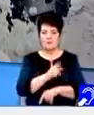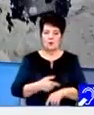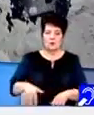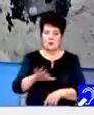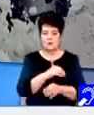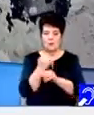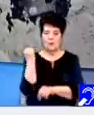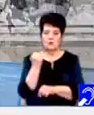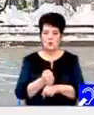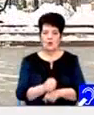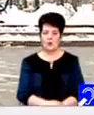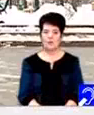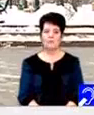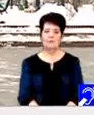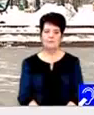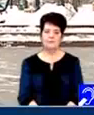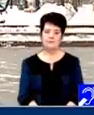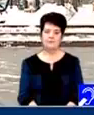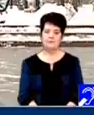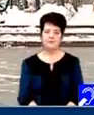tuturor muncitorilor.